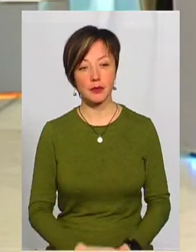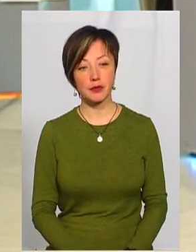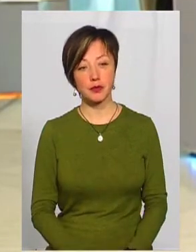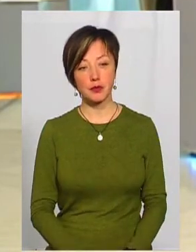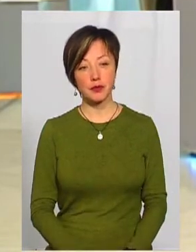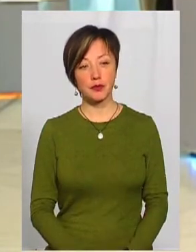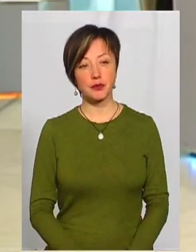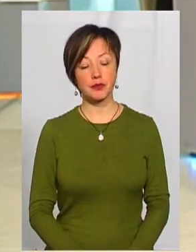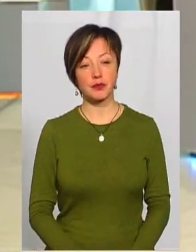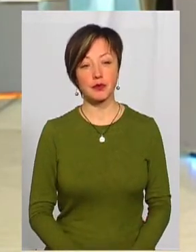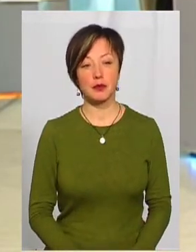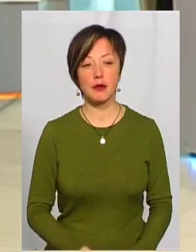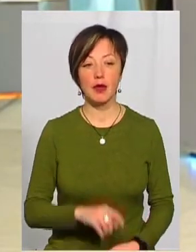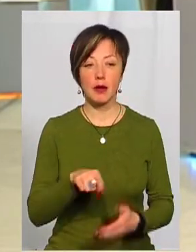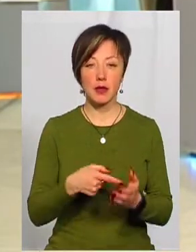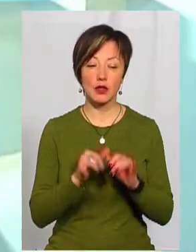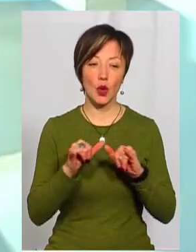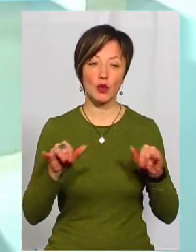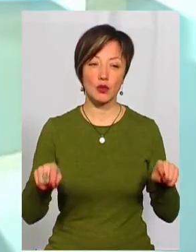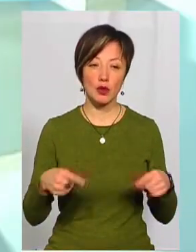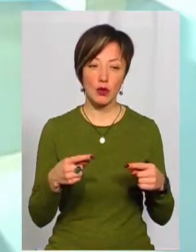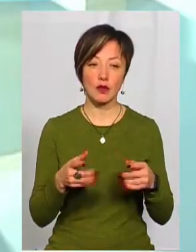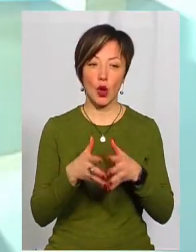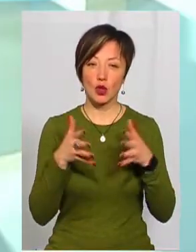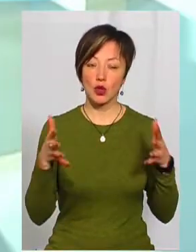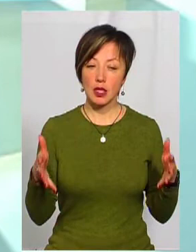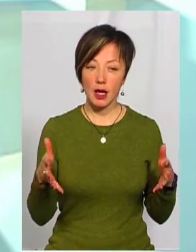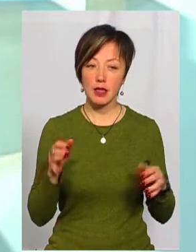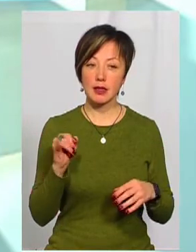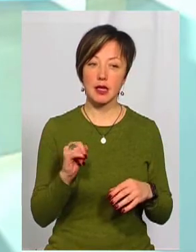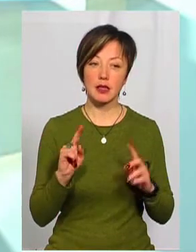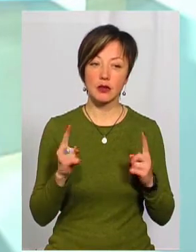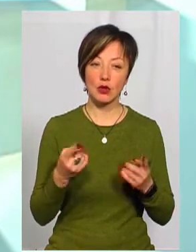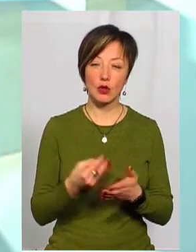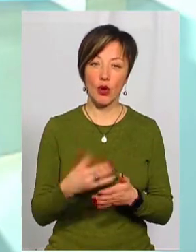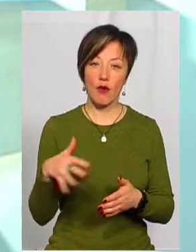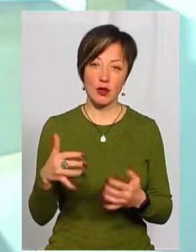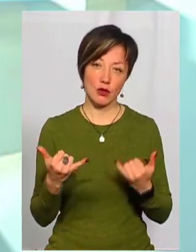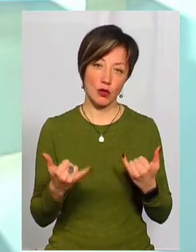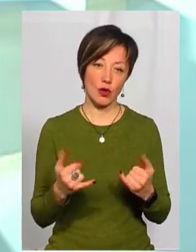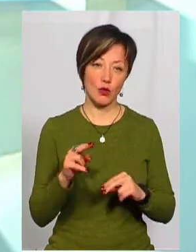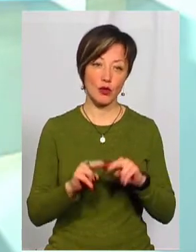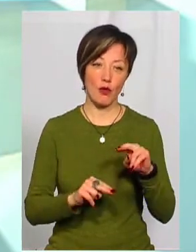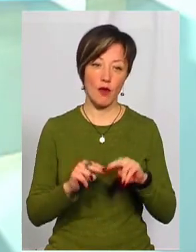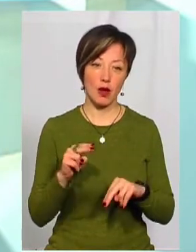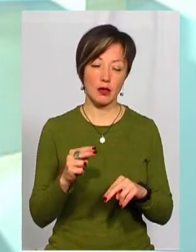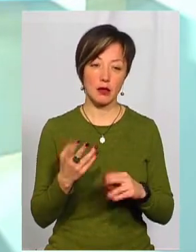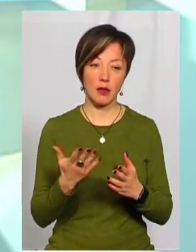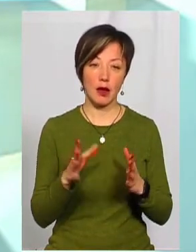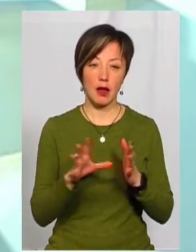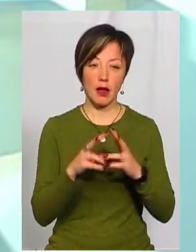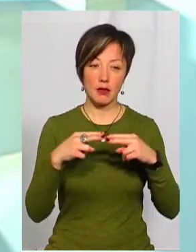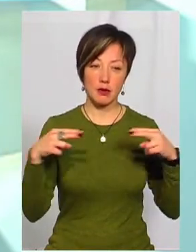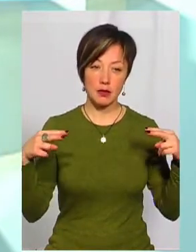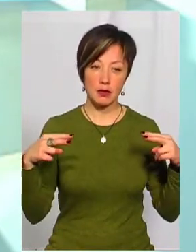ще на автономному ходу. Ну, місто розбудовується, місто розростається. І надзвичайно дороговартісно сьогодні будувати контактні